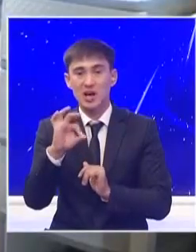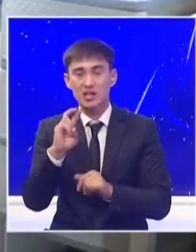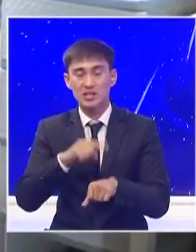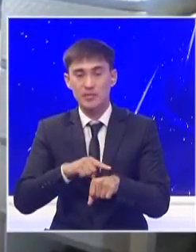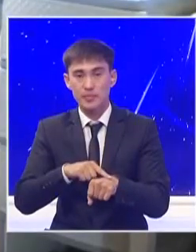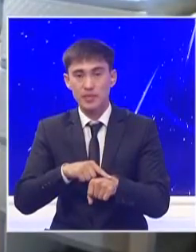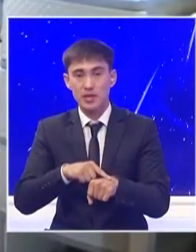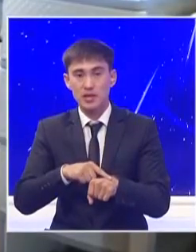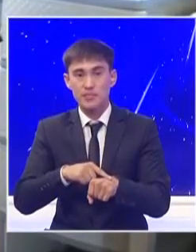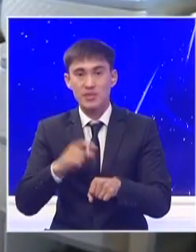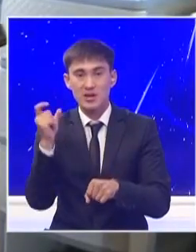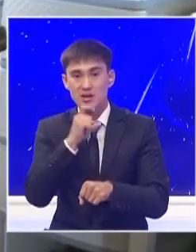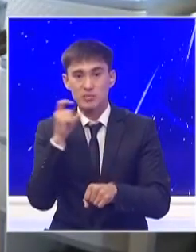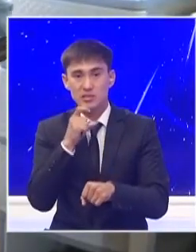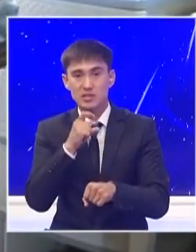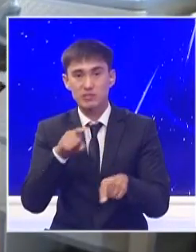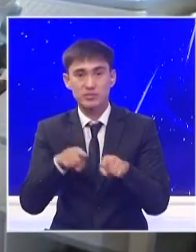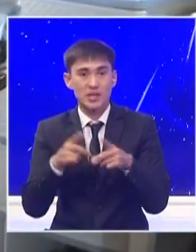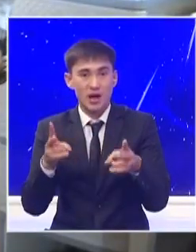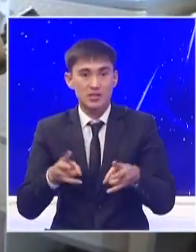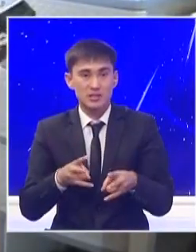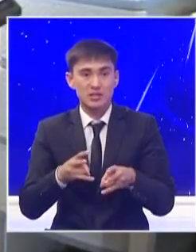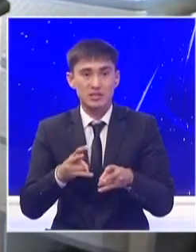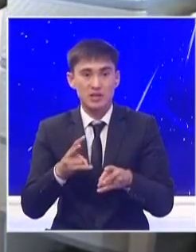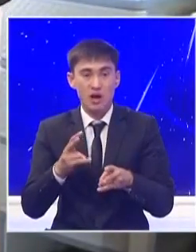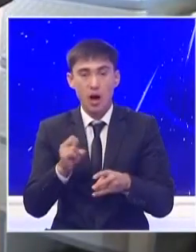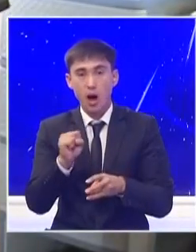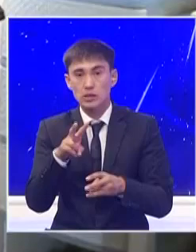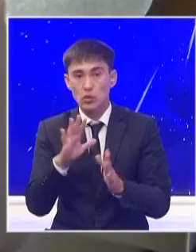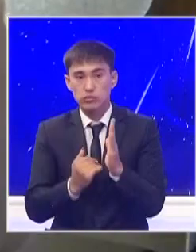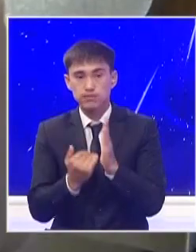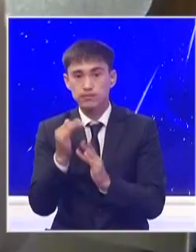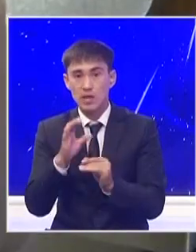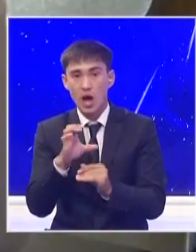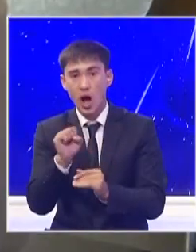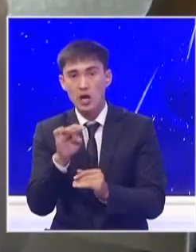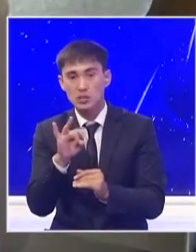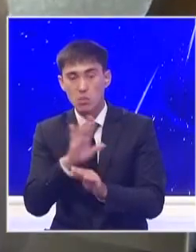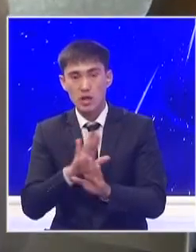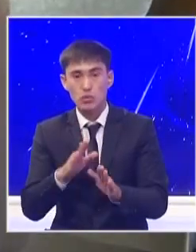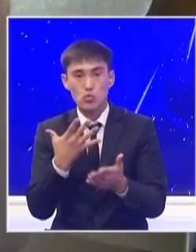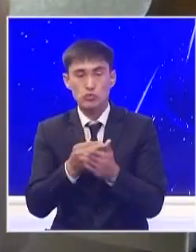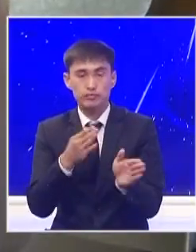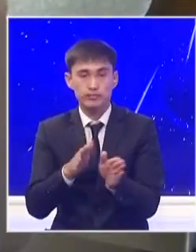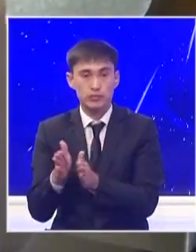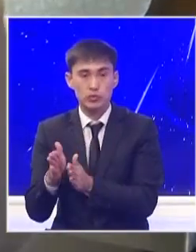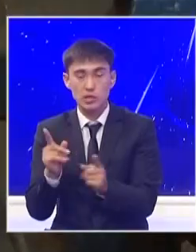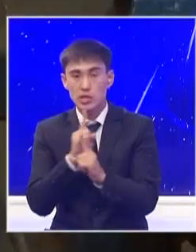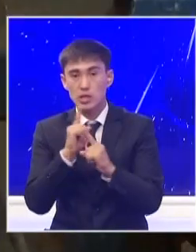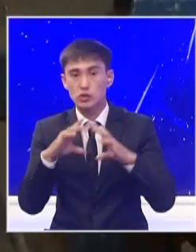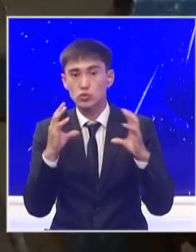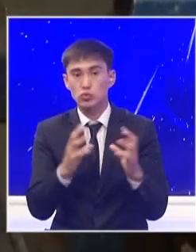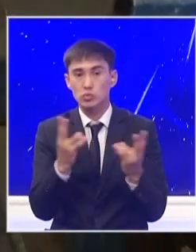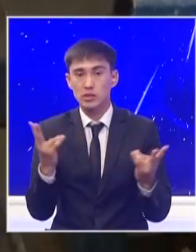Әрине, қымызда ерке қыз сияқты мінезі нәзік. Тым асаулап кетпей, не толық ашымай қалмай, өз бабында болу үшін ерекше күтім